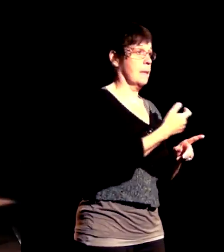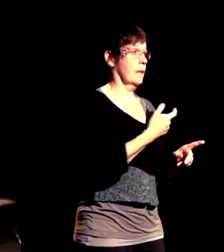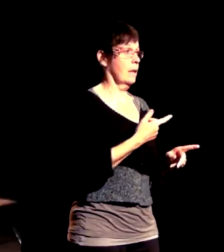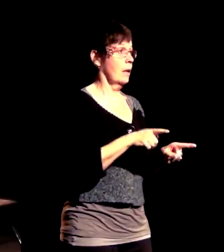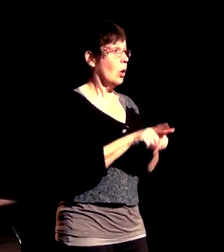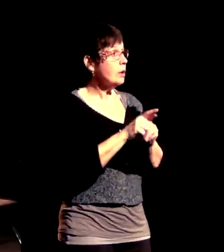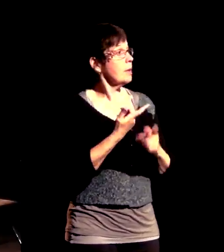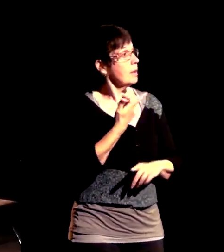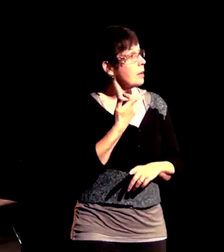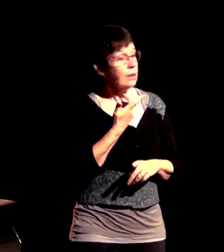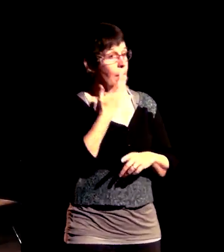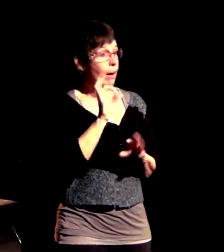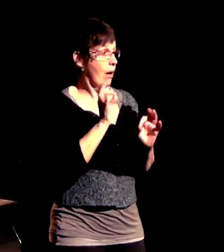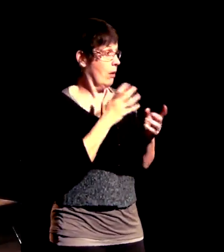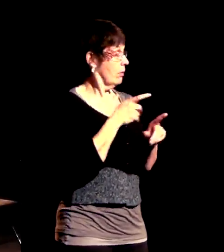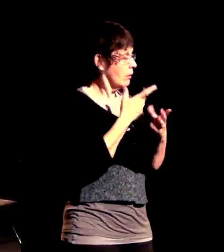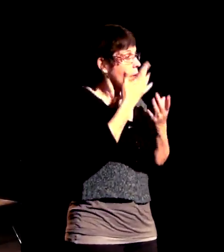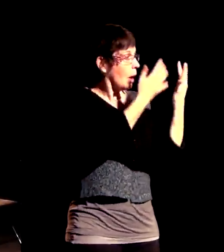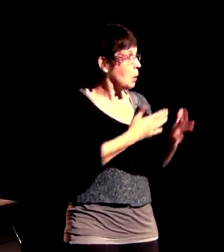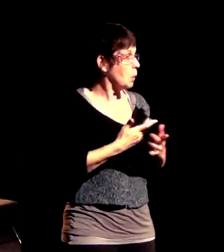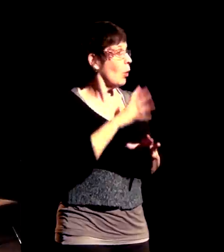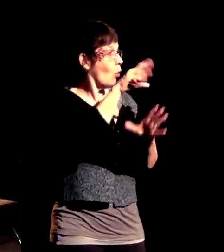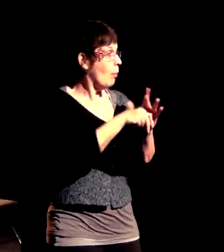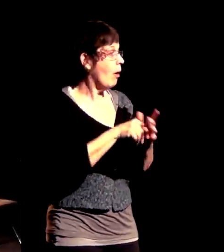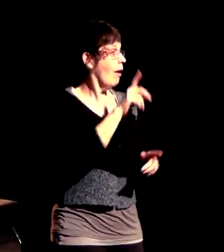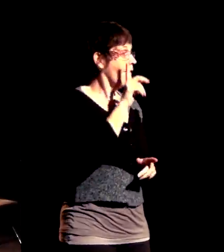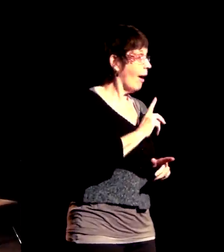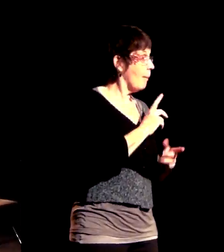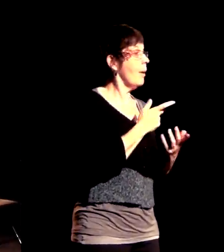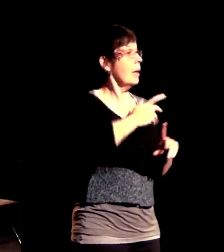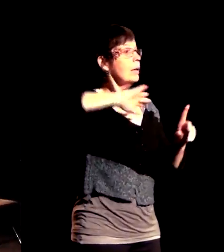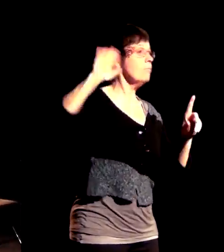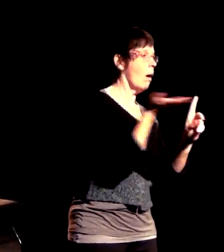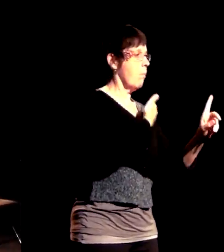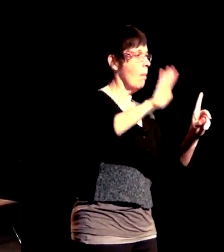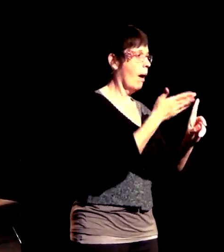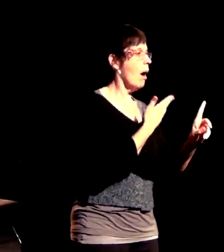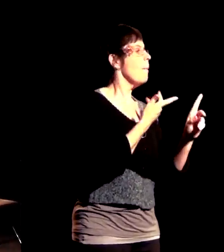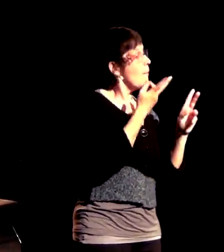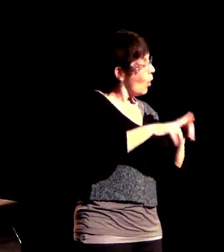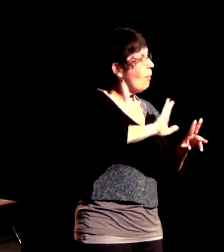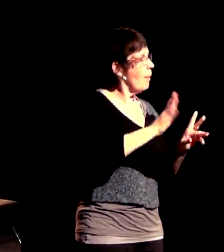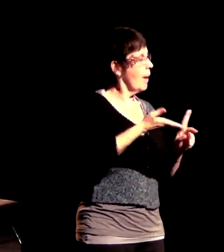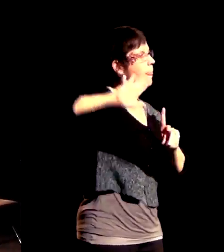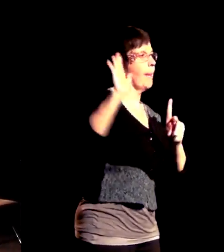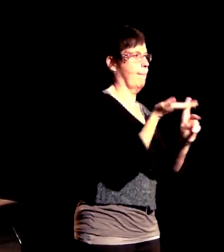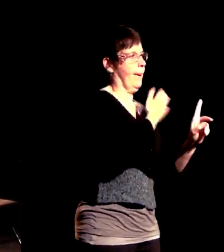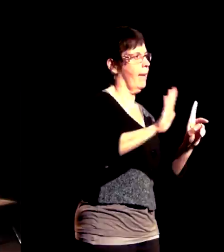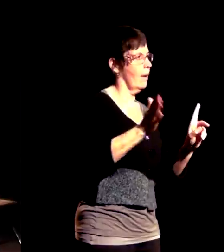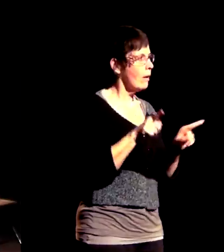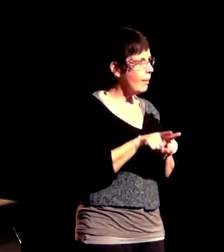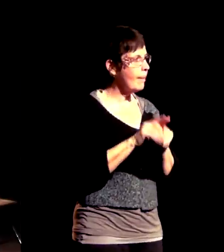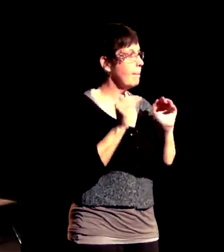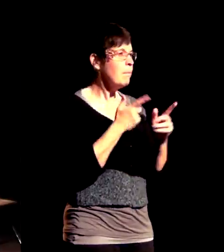femmes qui sont battues par leur mari sans qu'elles en meurent. Ou les femmes battues par quelqu'un d'autre. Enfin, c'est un niveau de violence pas symbolique. Hein. C'est pas